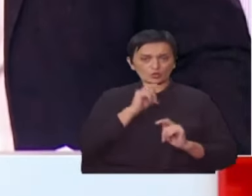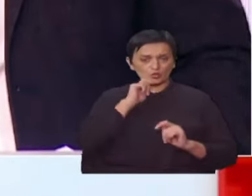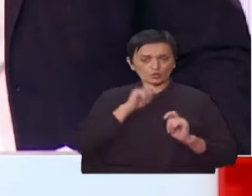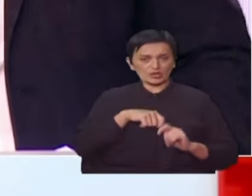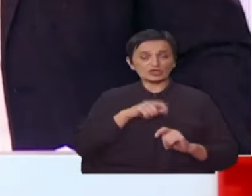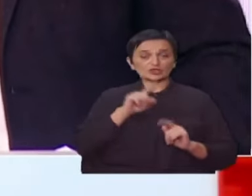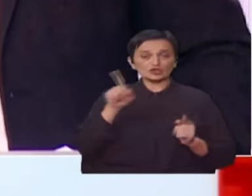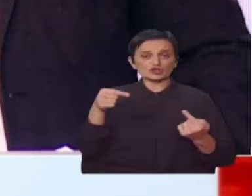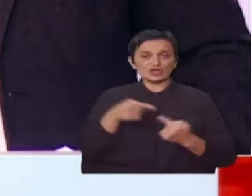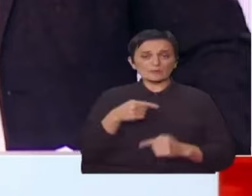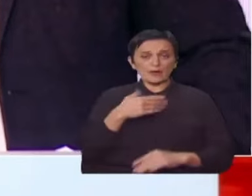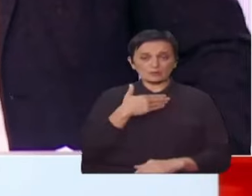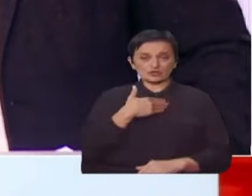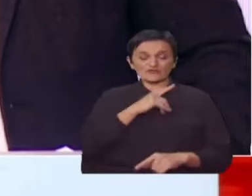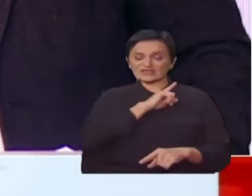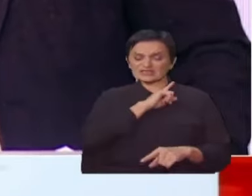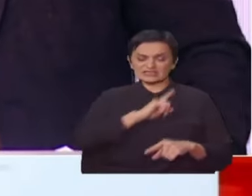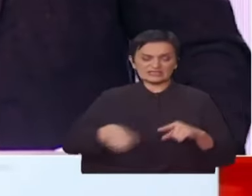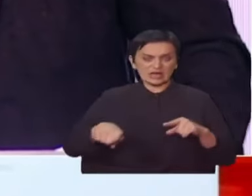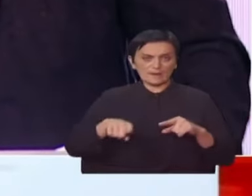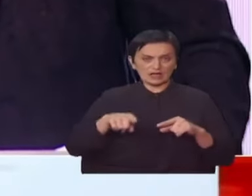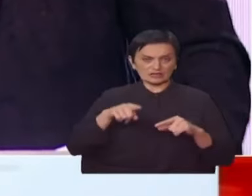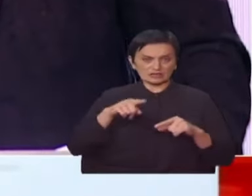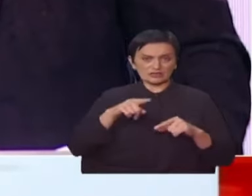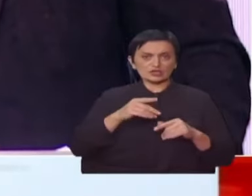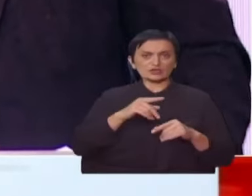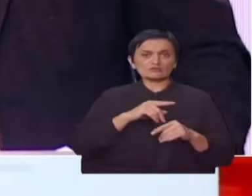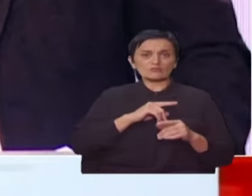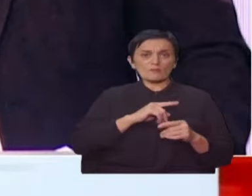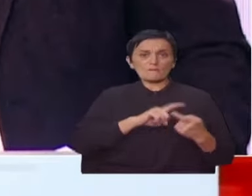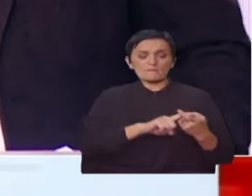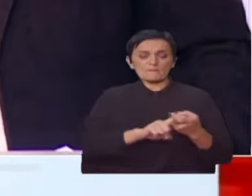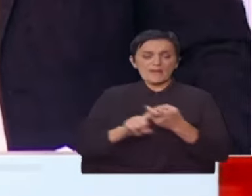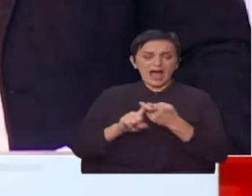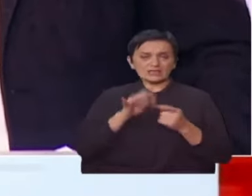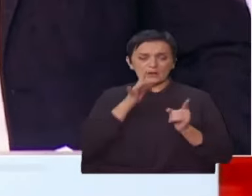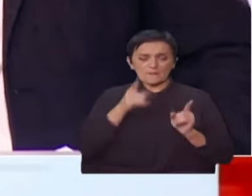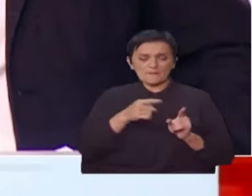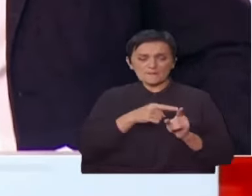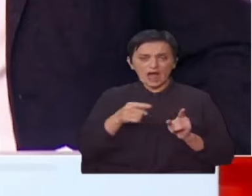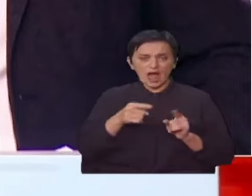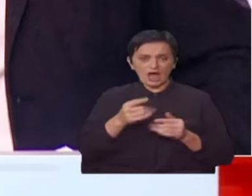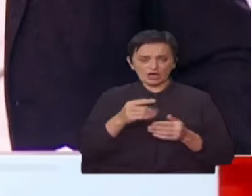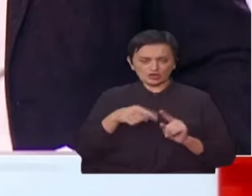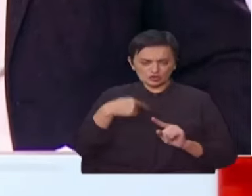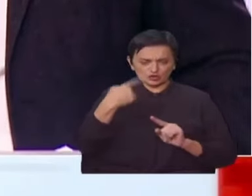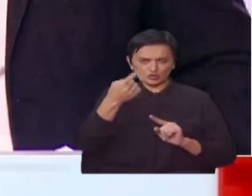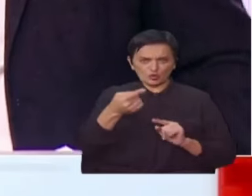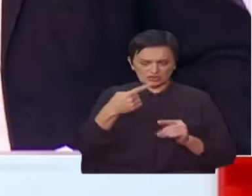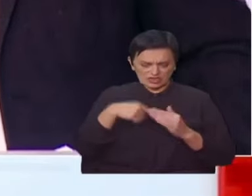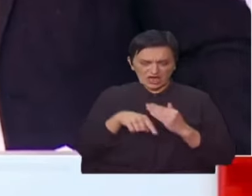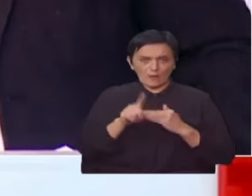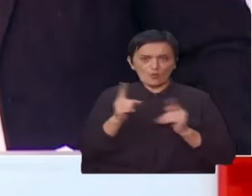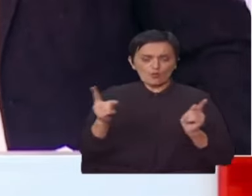უკრაინაში? შესაბამისად, ჩვენ სწრაფადვე გამოვედით პოსტპანდემიური პერიოდიდან და ძალიან, ასე ვთქვათ,